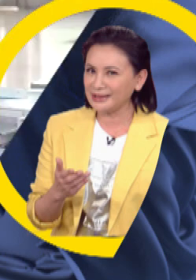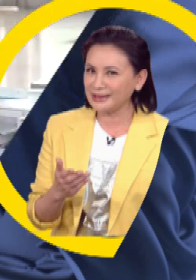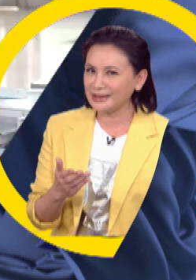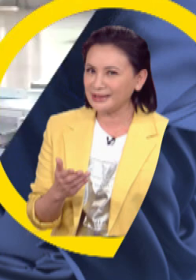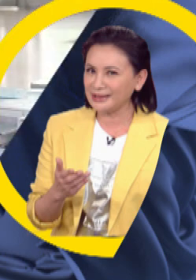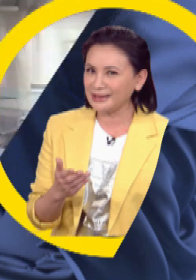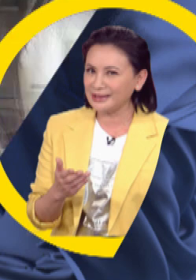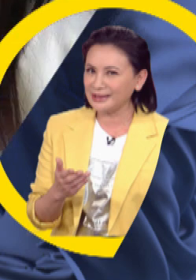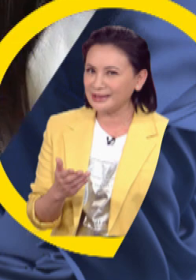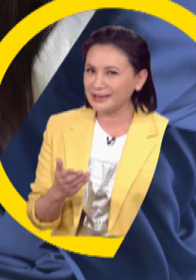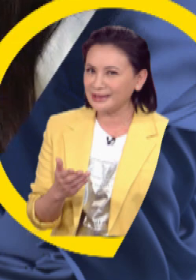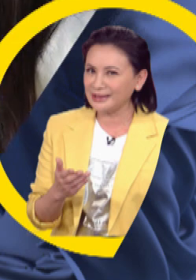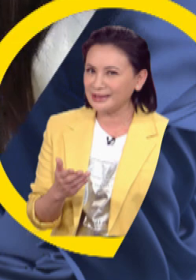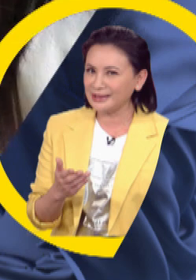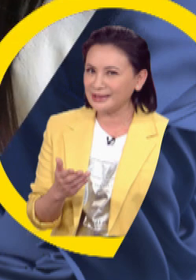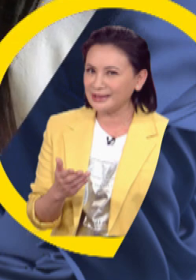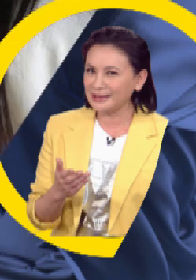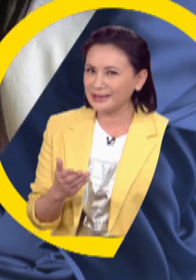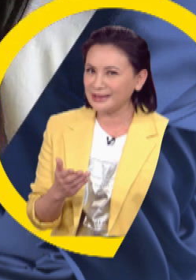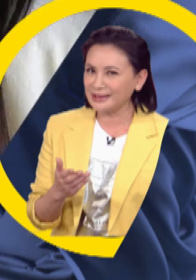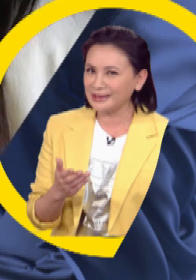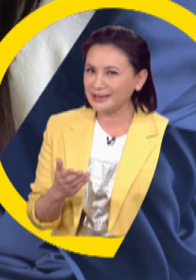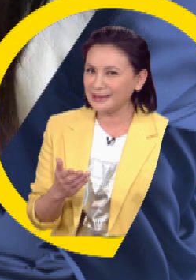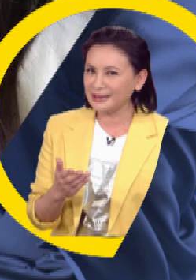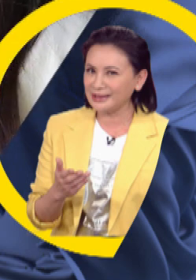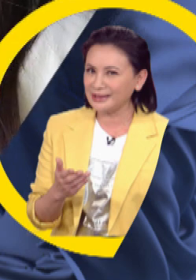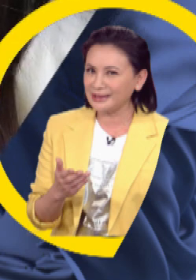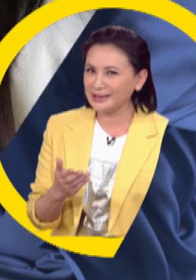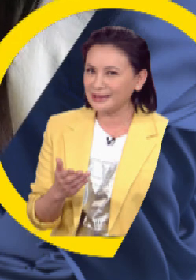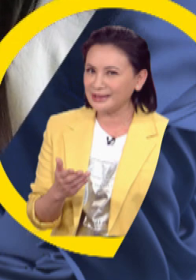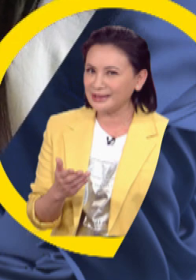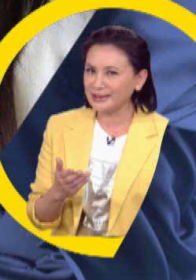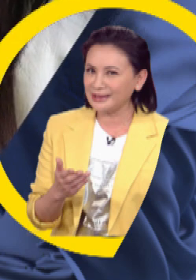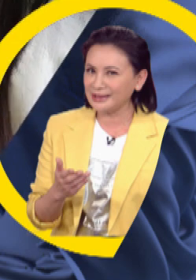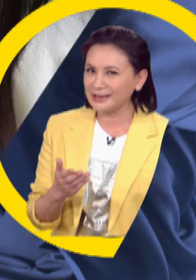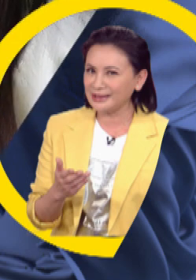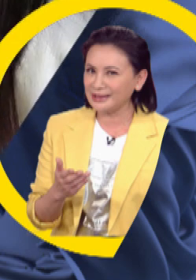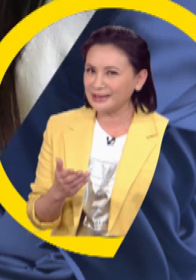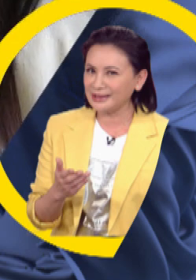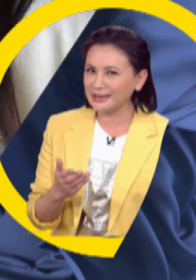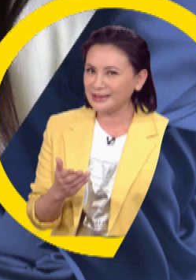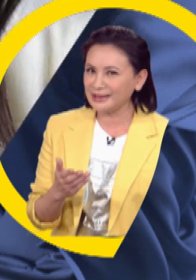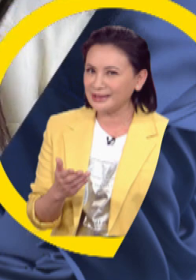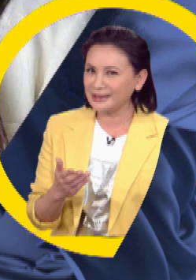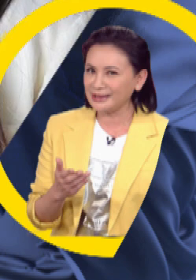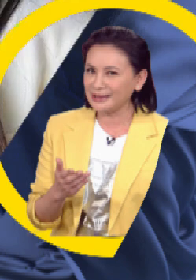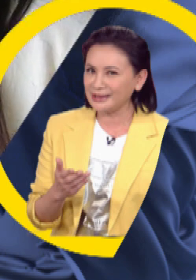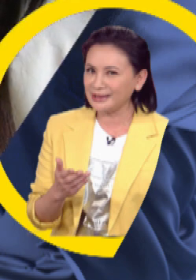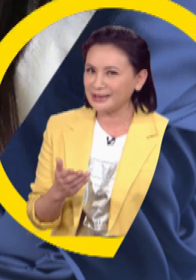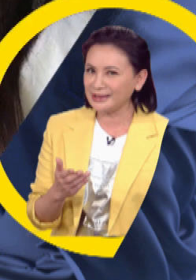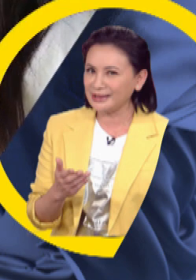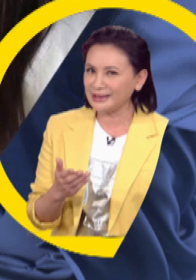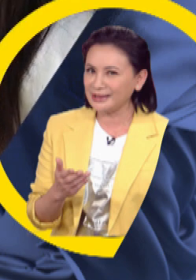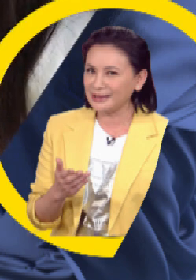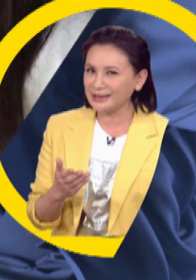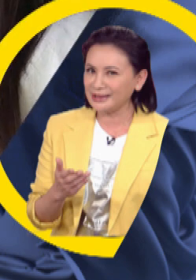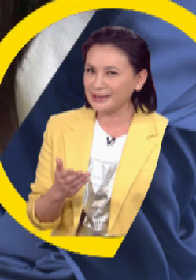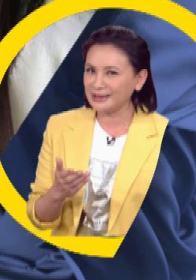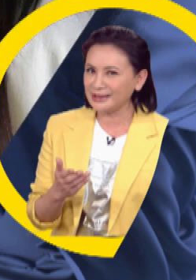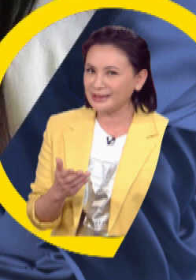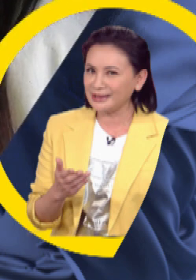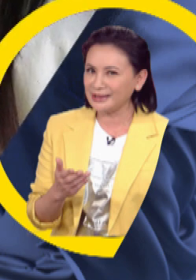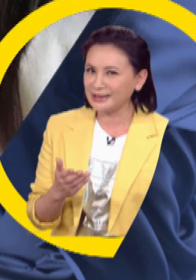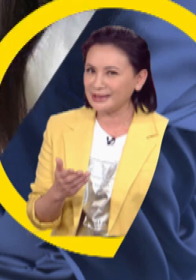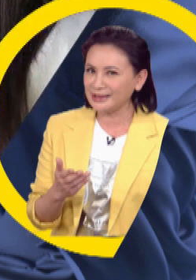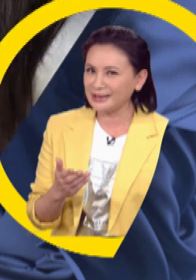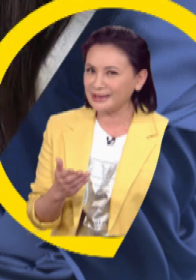对。其实，在高工教书、高职教书，国文是很寂寞的，就是他们很重视专业科目，